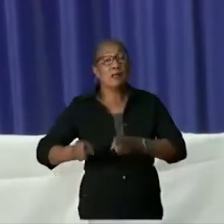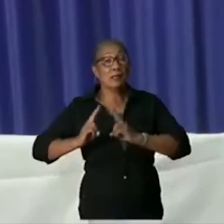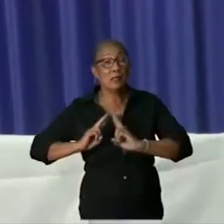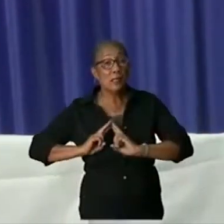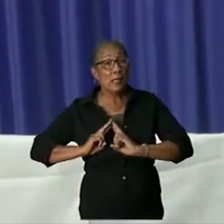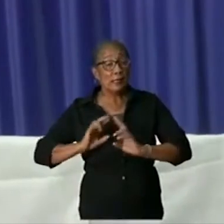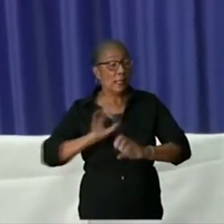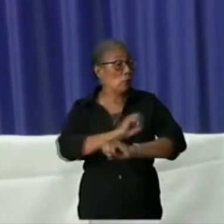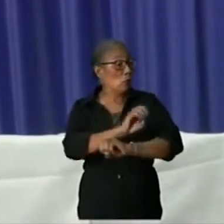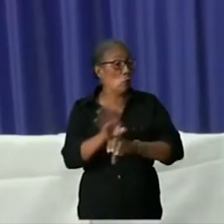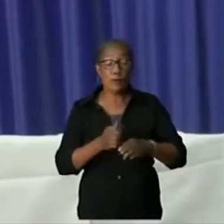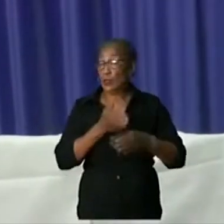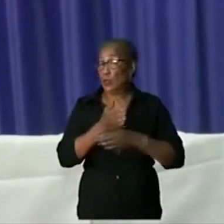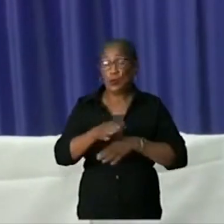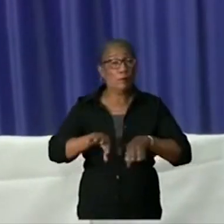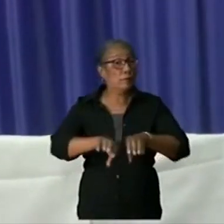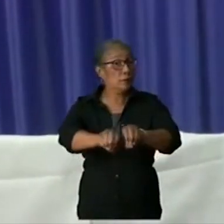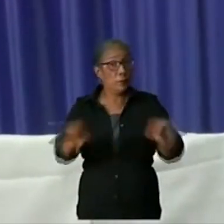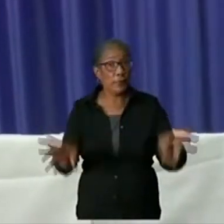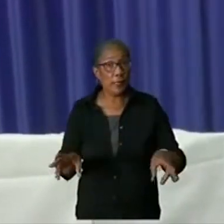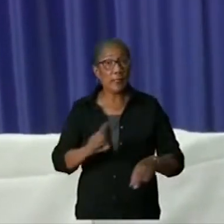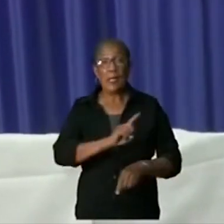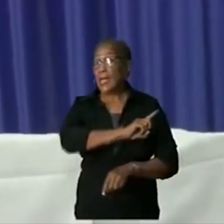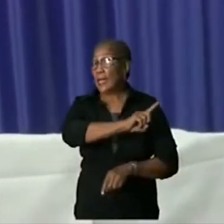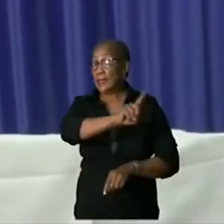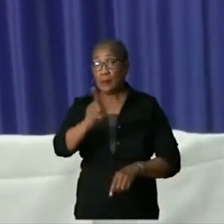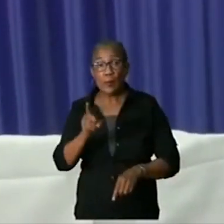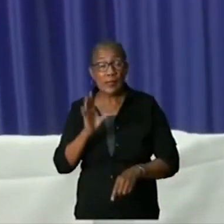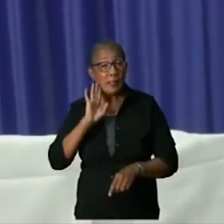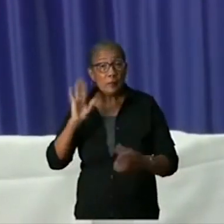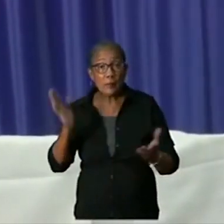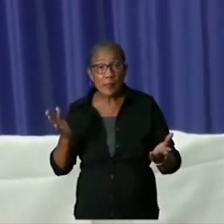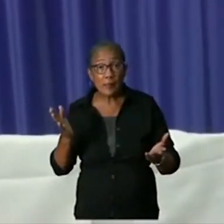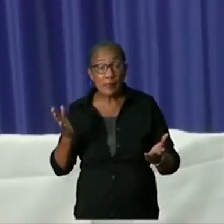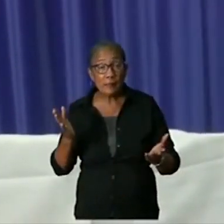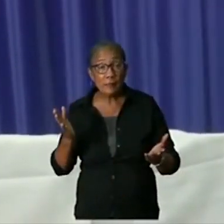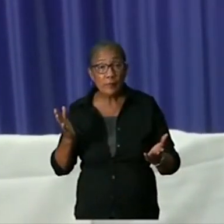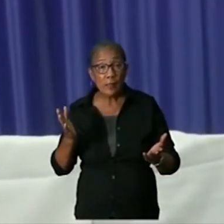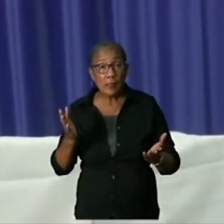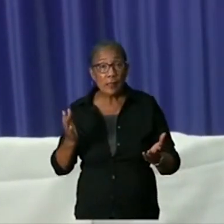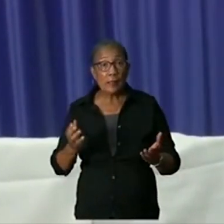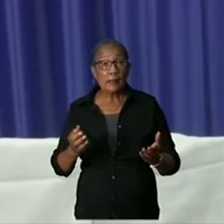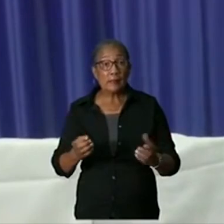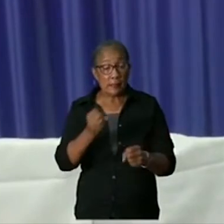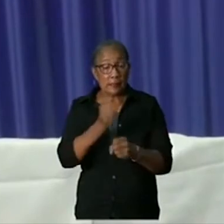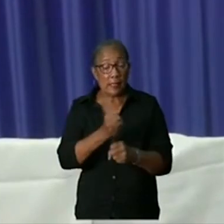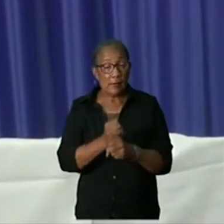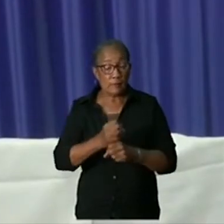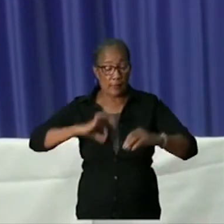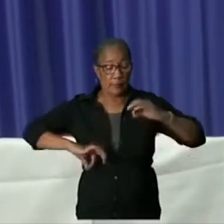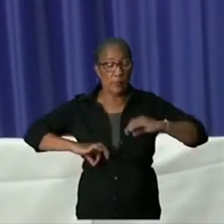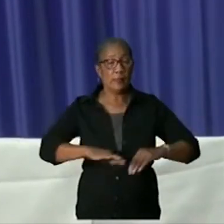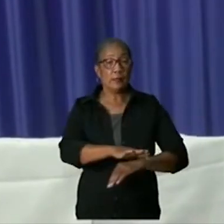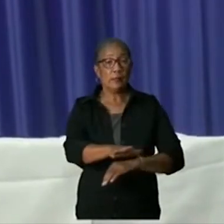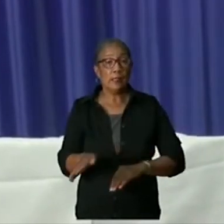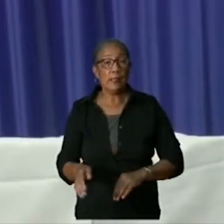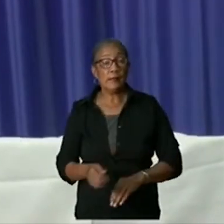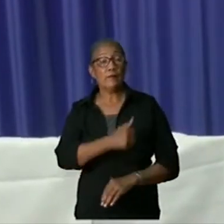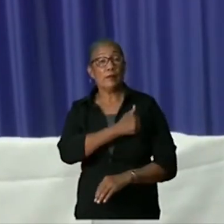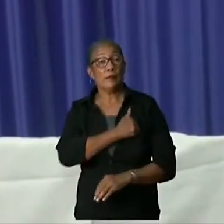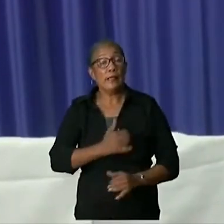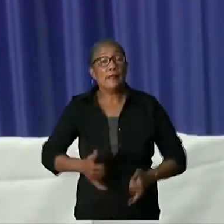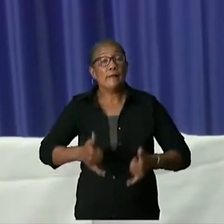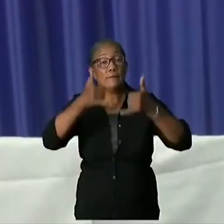niet verder verspreidt en dat er niet meer doden vallen. De taak van het ministerie van Defensie is zoveel mogelijk